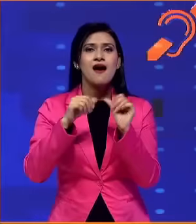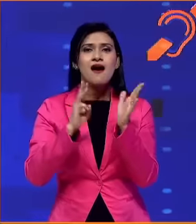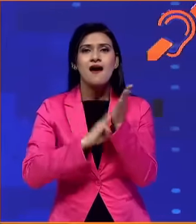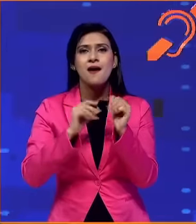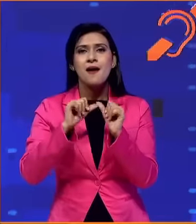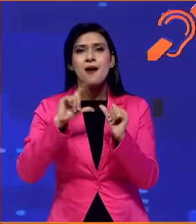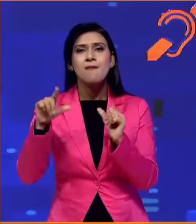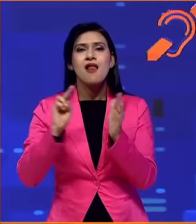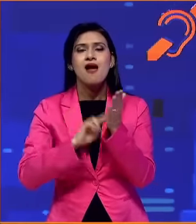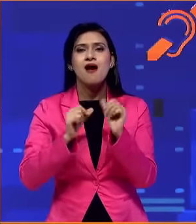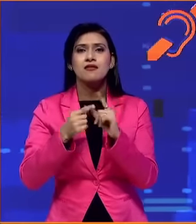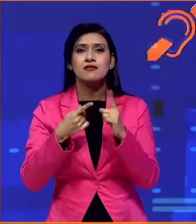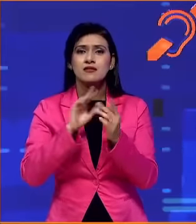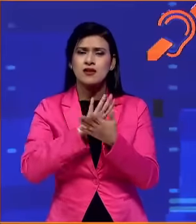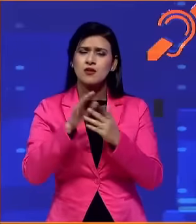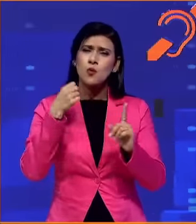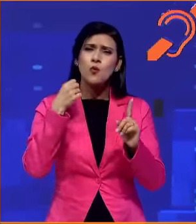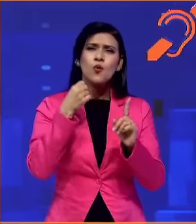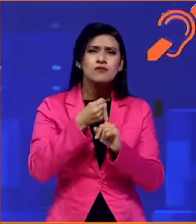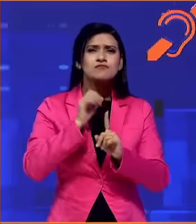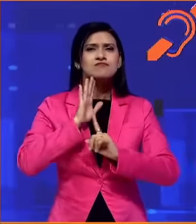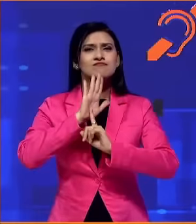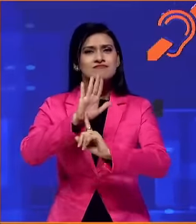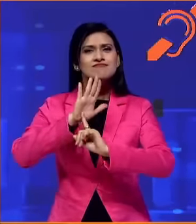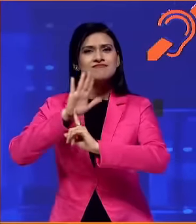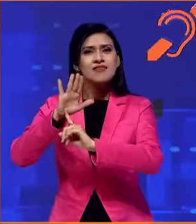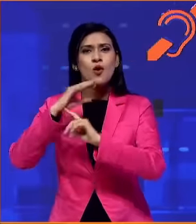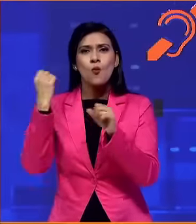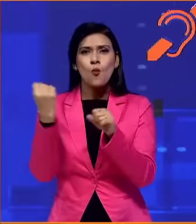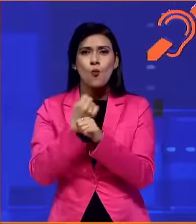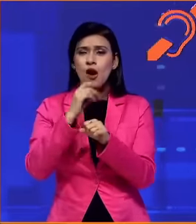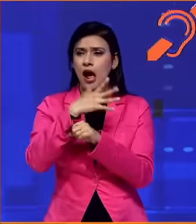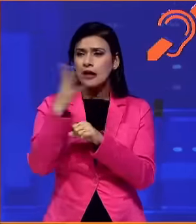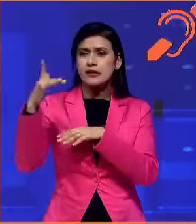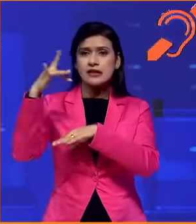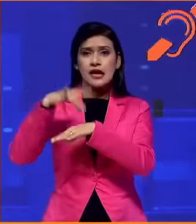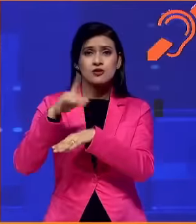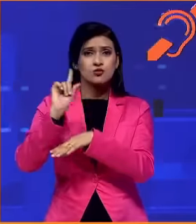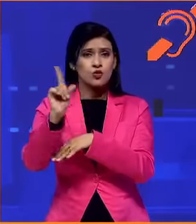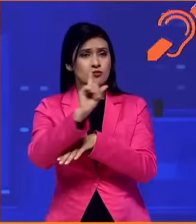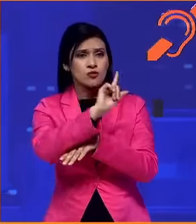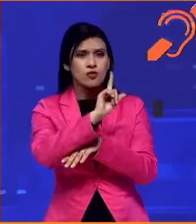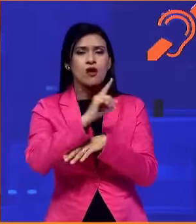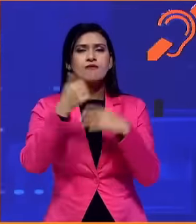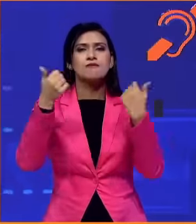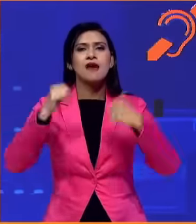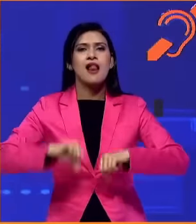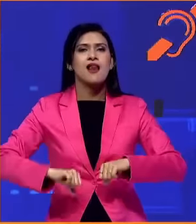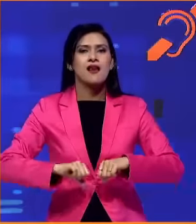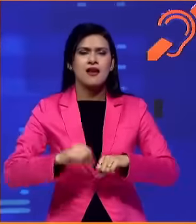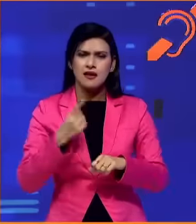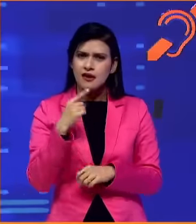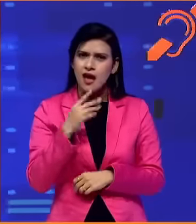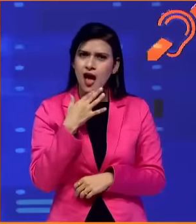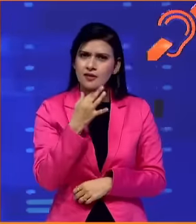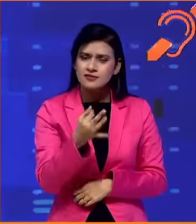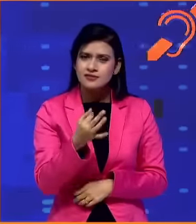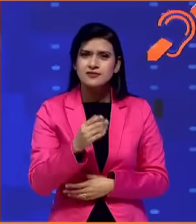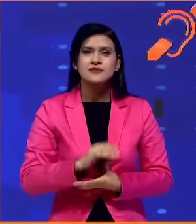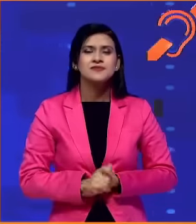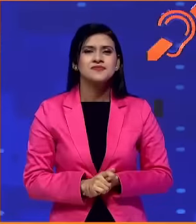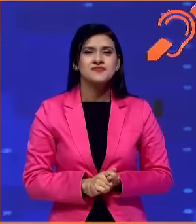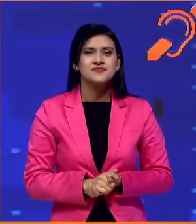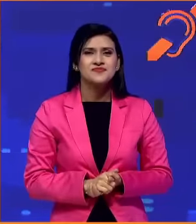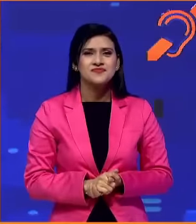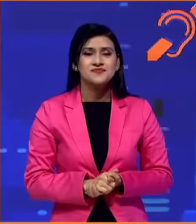पूरेचुनावअभियानकासंचालनकिया।उन्होंनेअपनेही अंदाजमेंचुनावप्रचारकिया।उन्होंनेकिसी औरकोदखलदेनेनहींदिया।इसीलिएवेहारगए। देखिए,हारकेकईकारणहोसकते